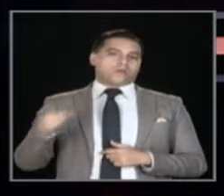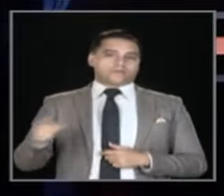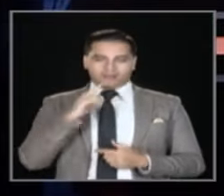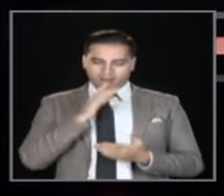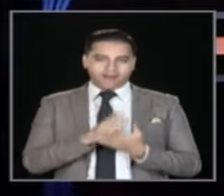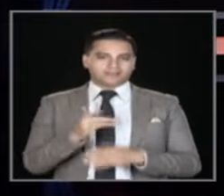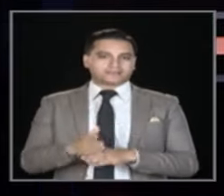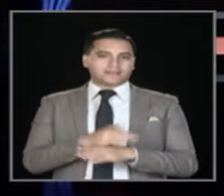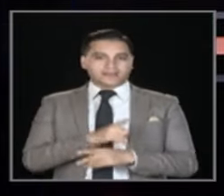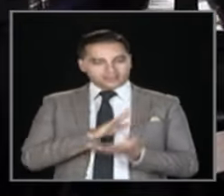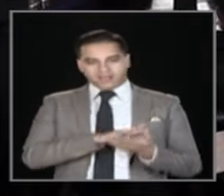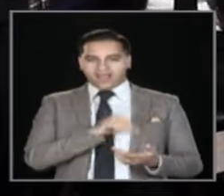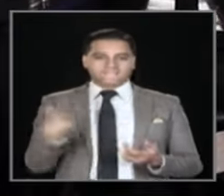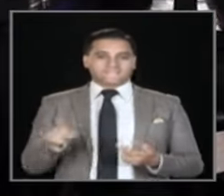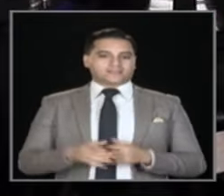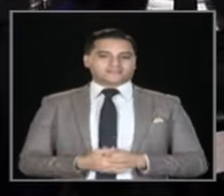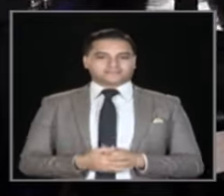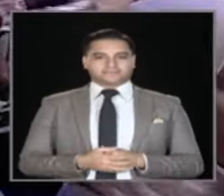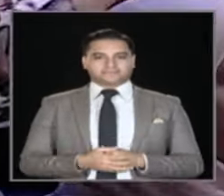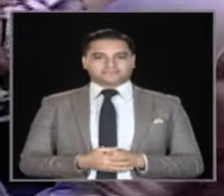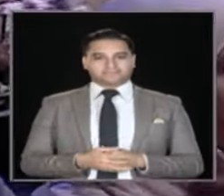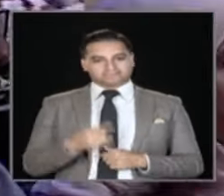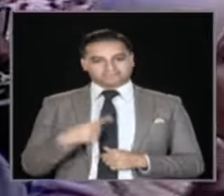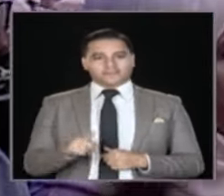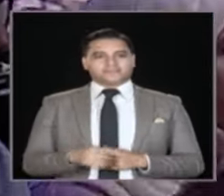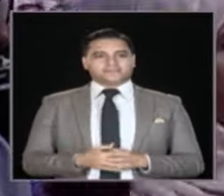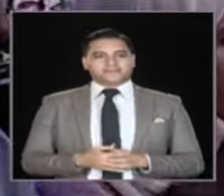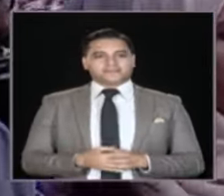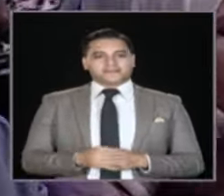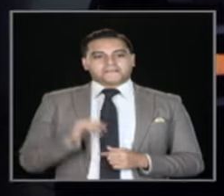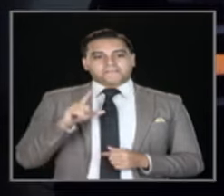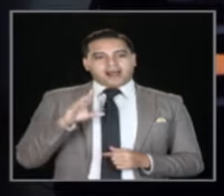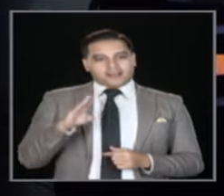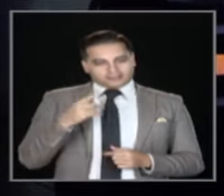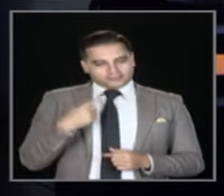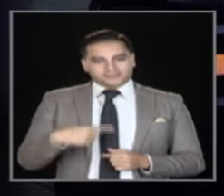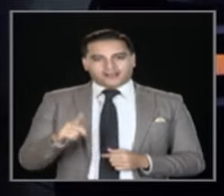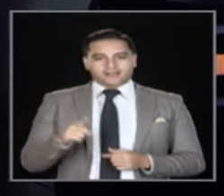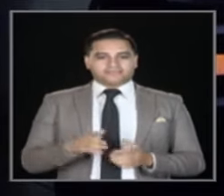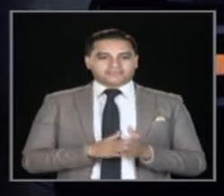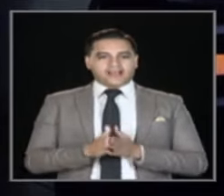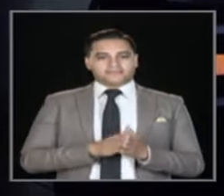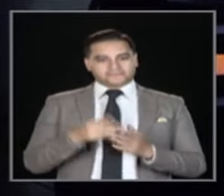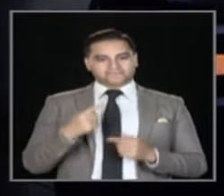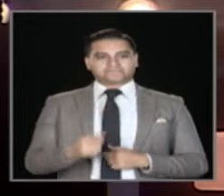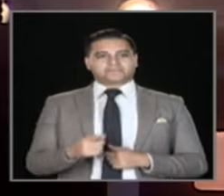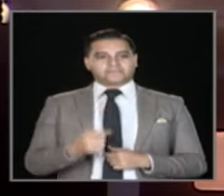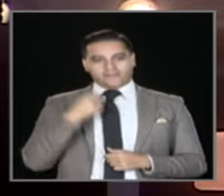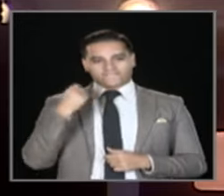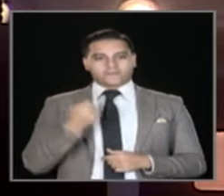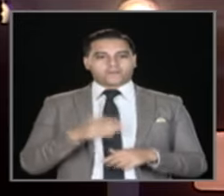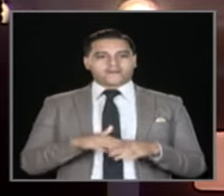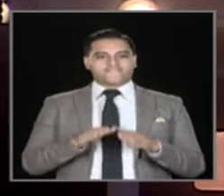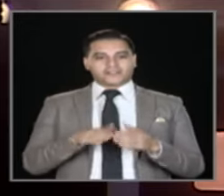ايوه كده صح، برافو عليك يا ملك، برافو يا ملك صح. الف مبروك